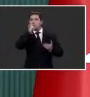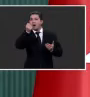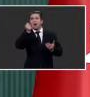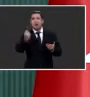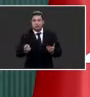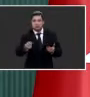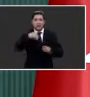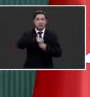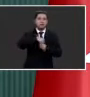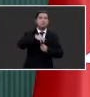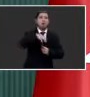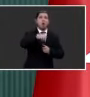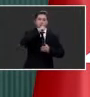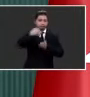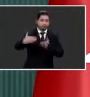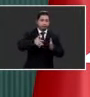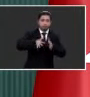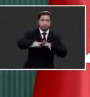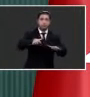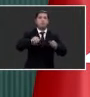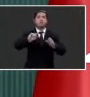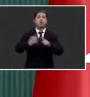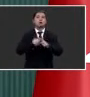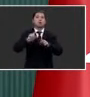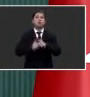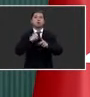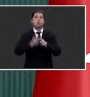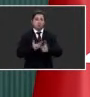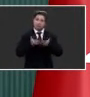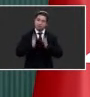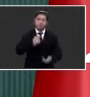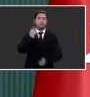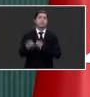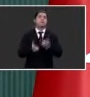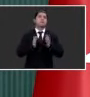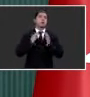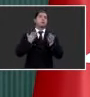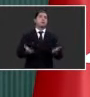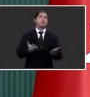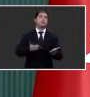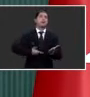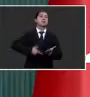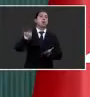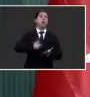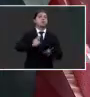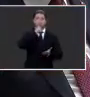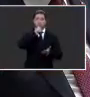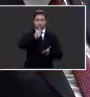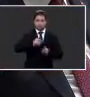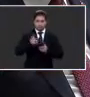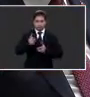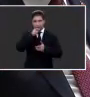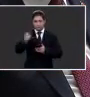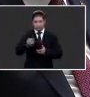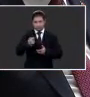iç bölgelere aktarmaya yönelik projelerimiz sürüyor tarımsal sulama yanında